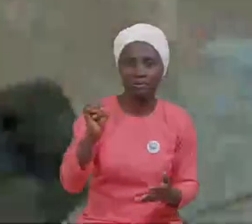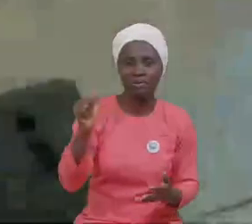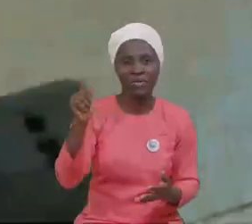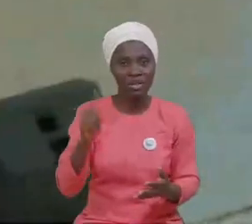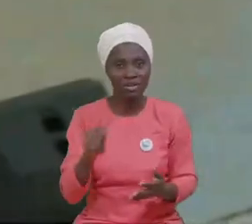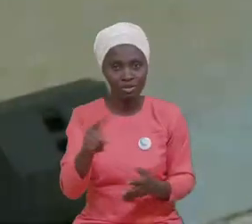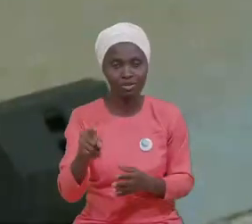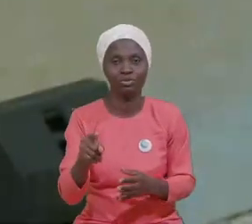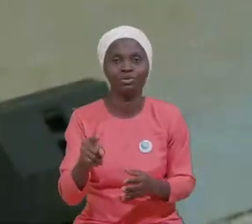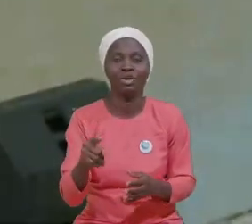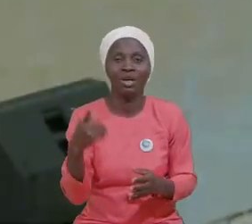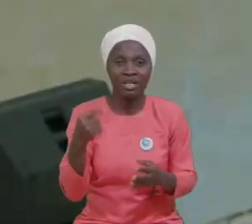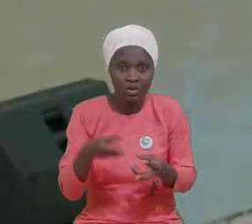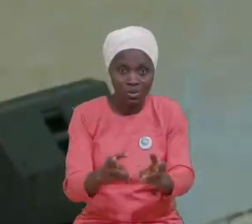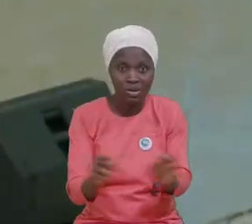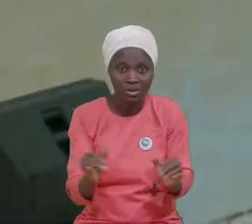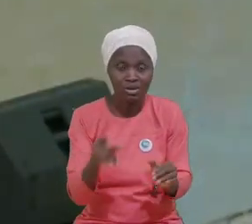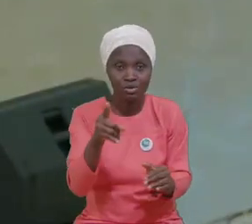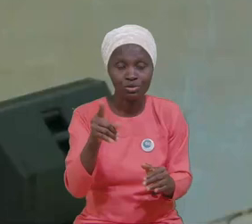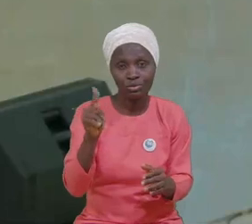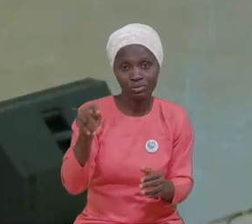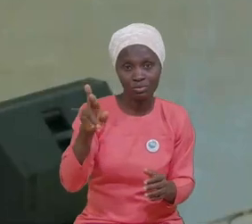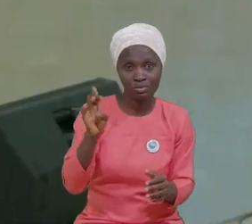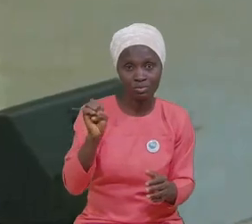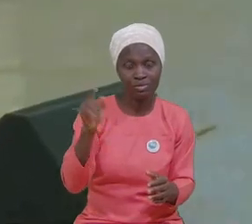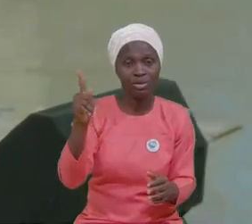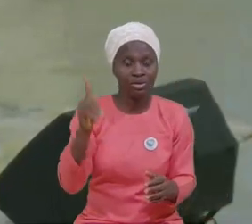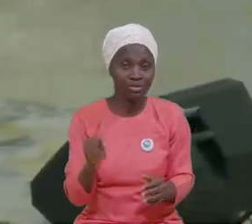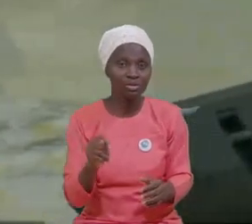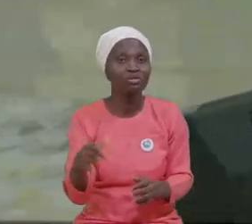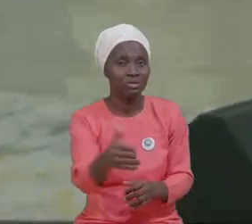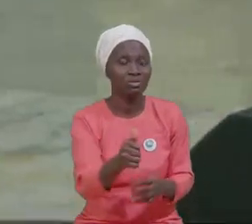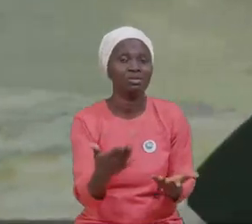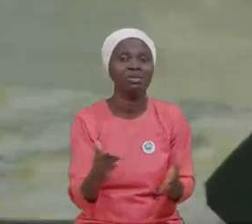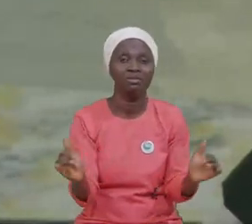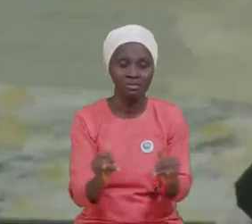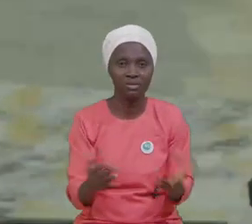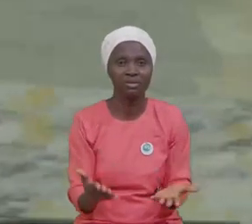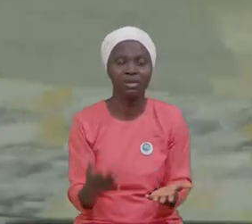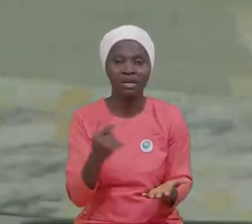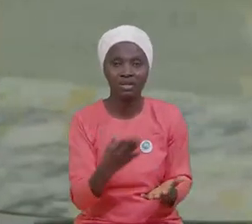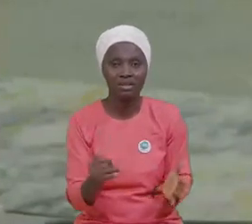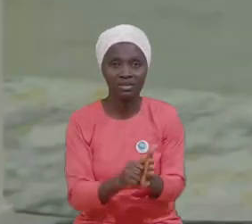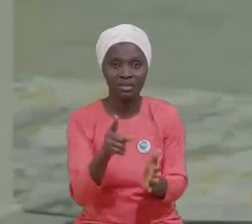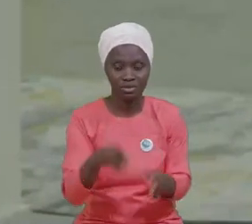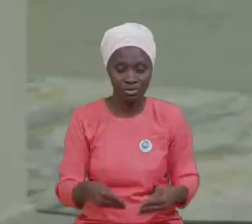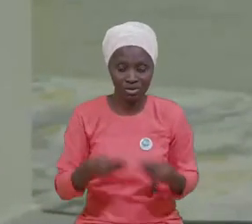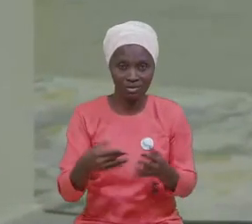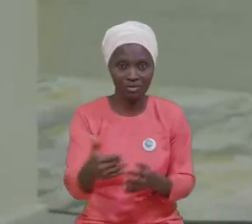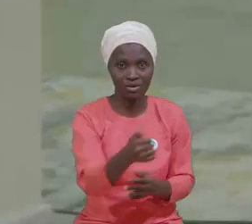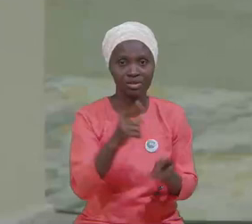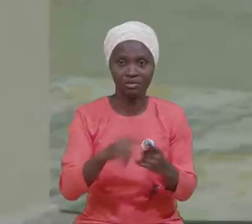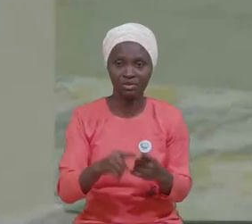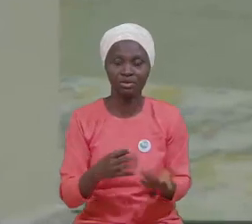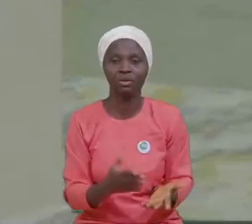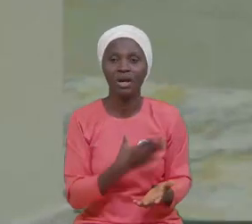vont te regarder. Les choses auxquelles tu te soumets, les choses auxquelles tu t'adonnes, comme si ah, ils savent que je suis un